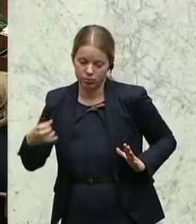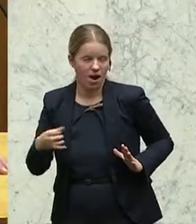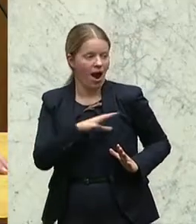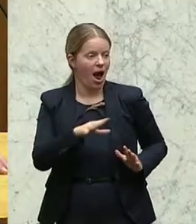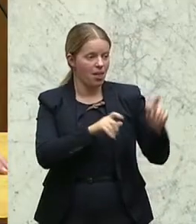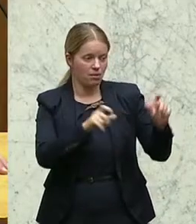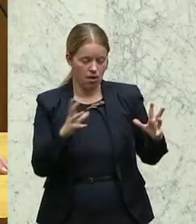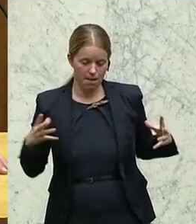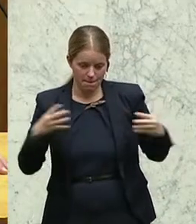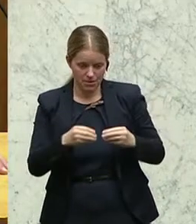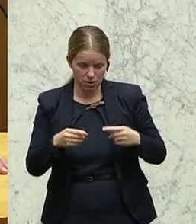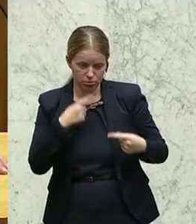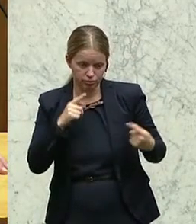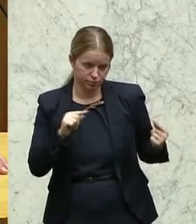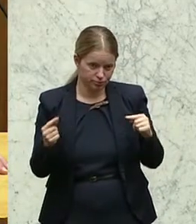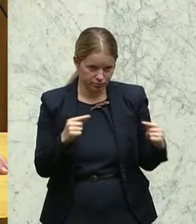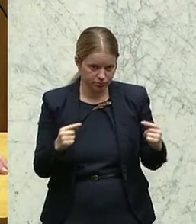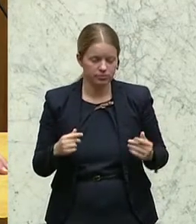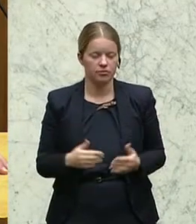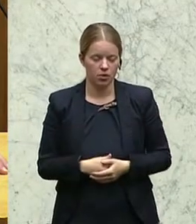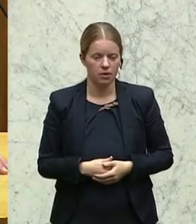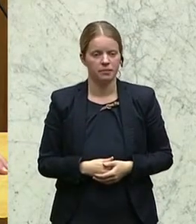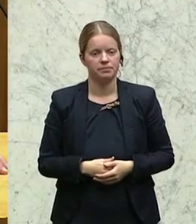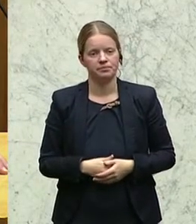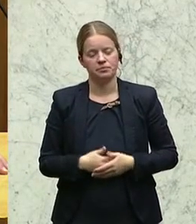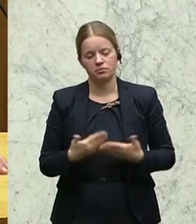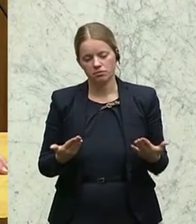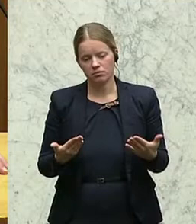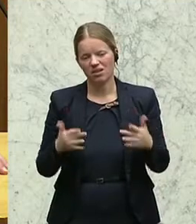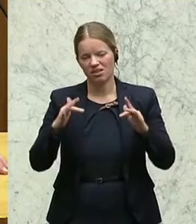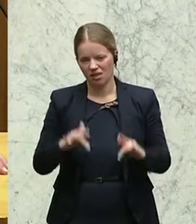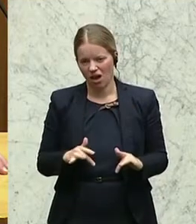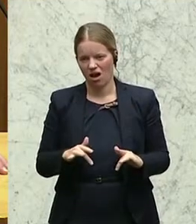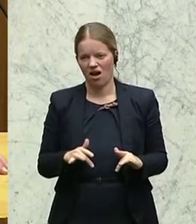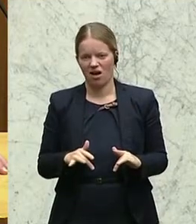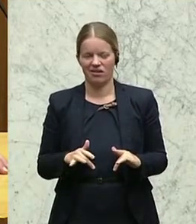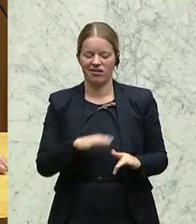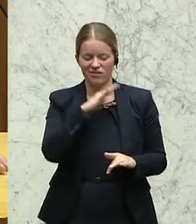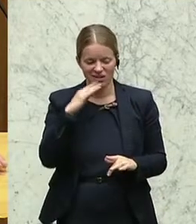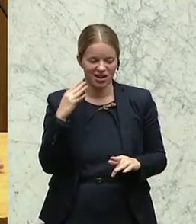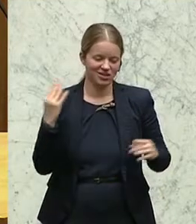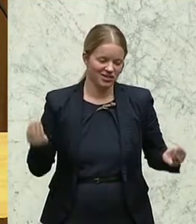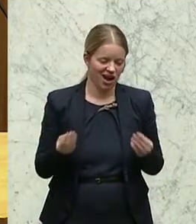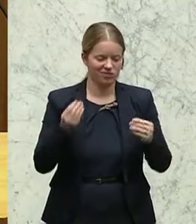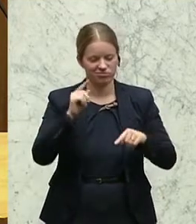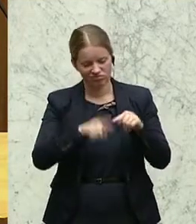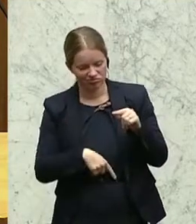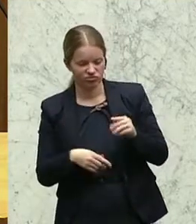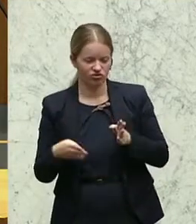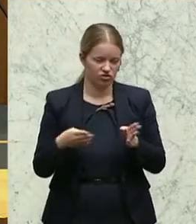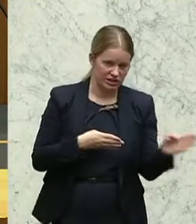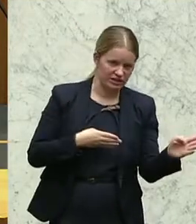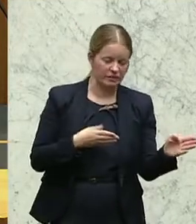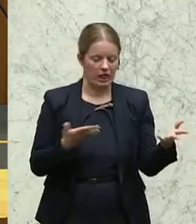einzubinden. Sie wissen ja, es hat nicht nur diese Pleiten, Pech und Pannen-Dinge gegeben, sondern insbesondere auch